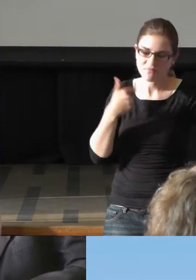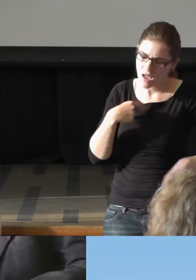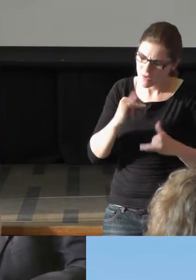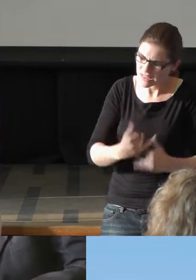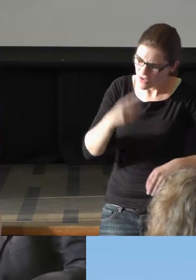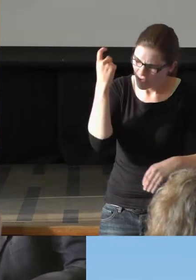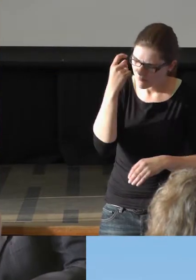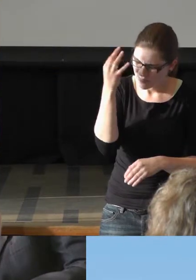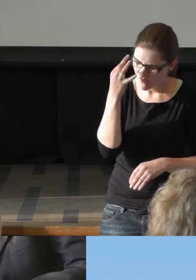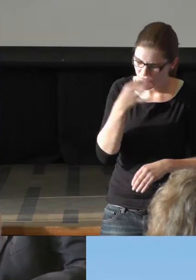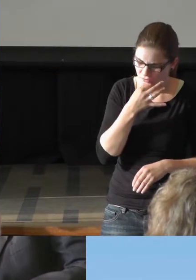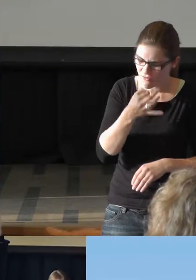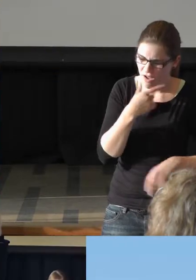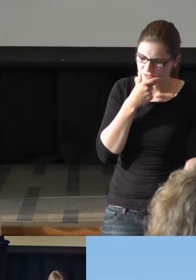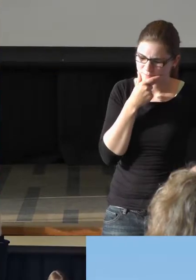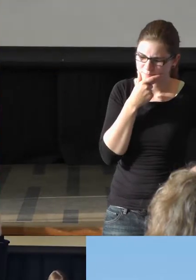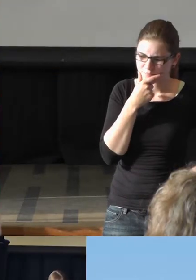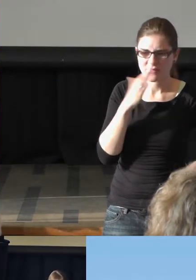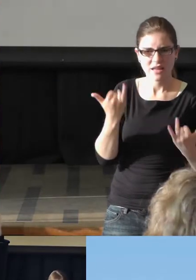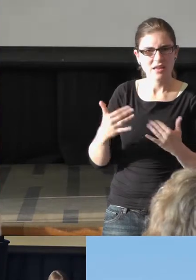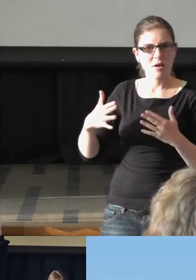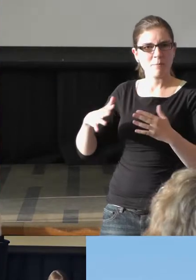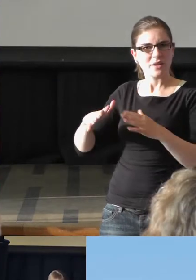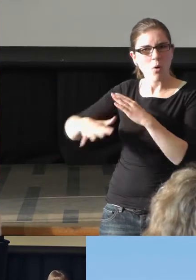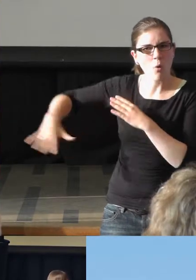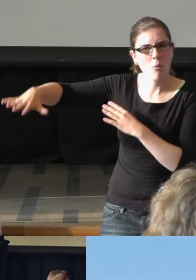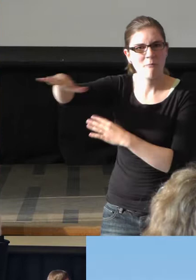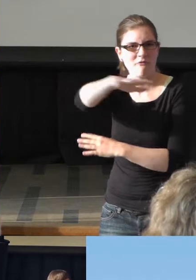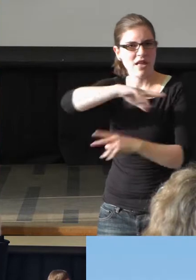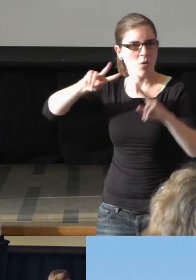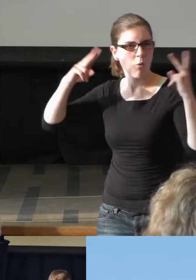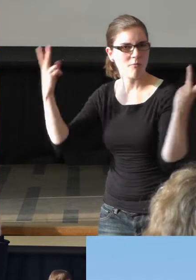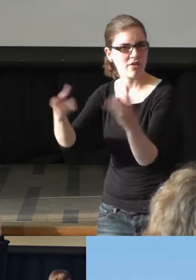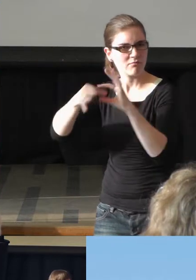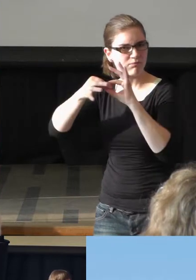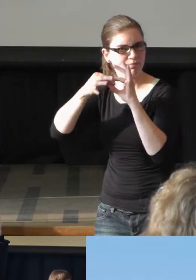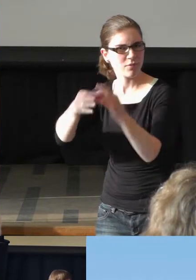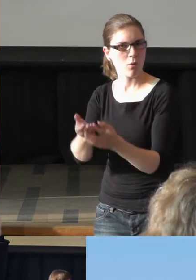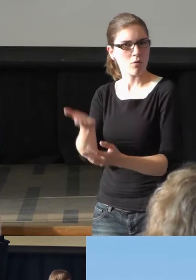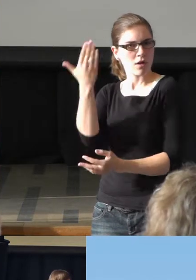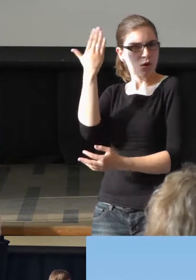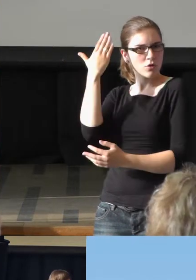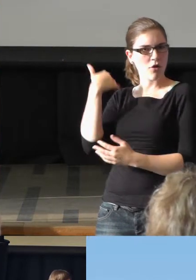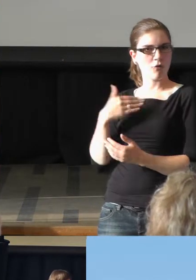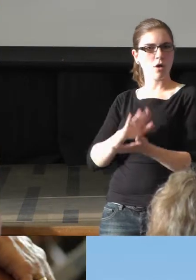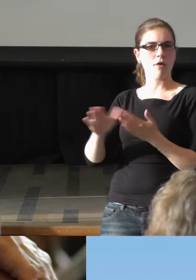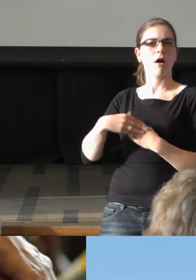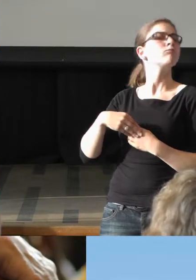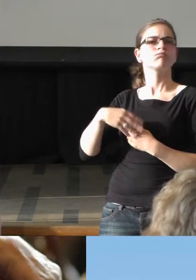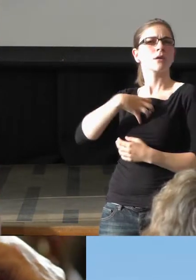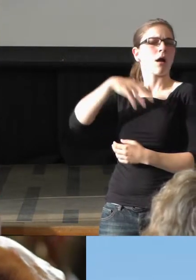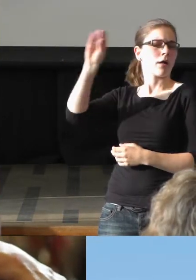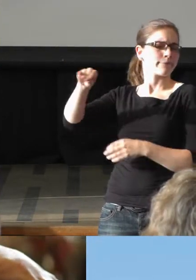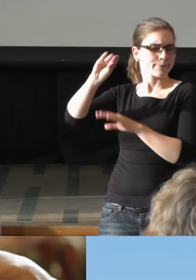sich mir stellt, hat das was mit der Umwelt zu tun, ist die jetzt neu erst aufgetreten oder ist man früher einfach drüber weggegangen, weil die Leute größere Probleme